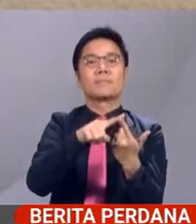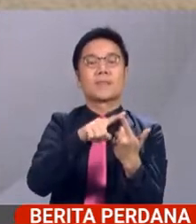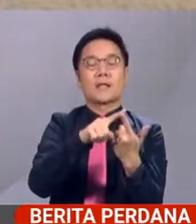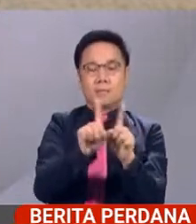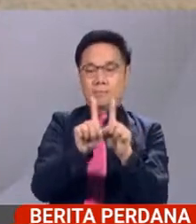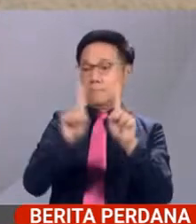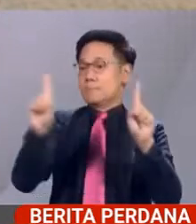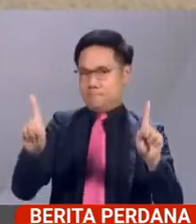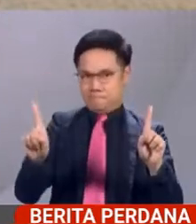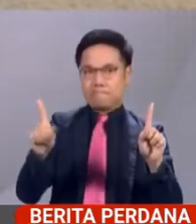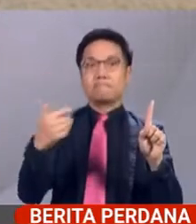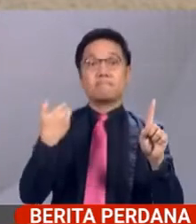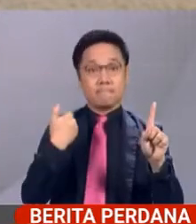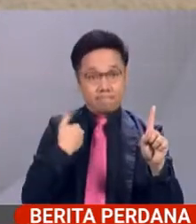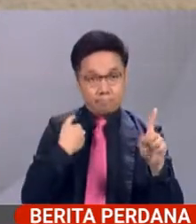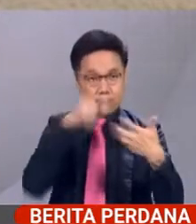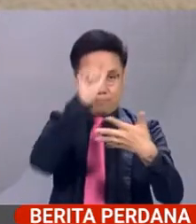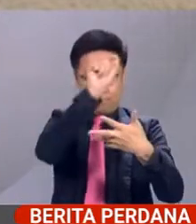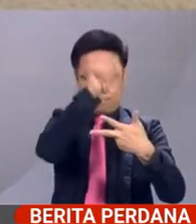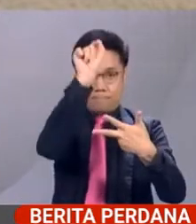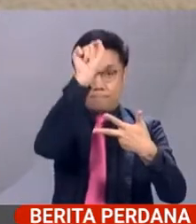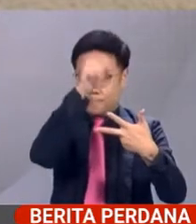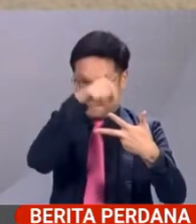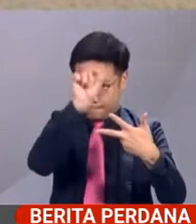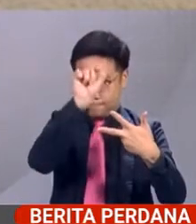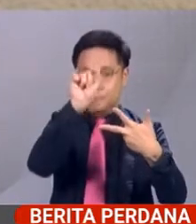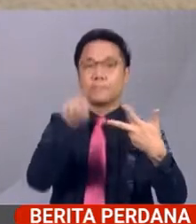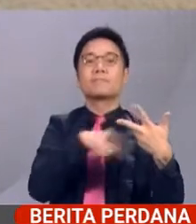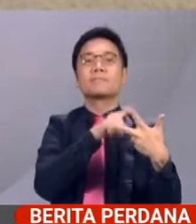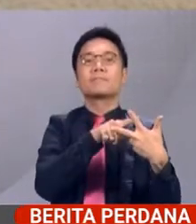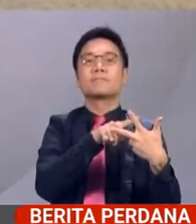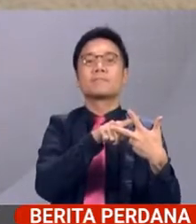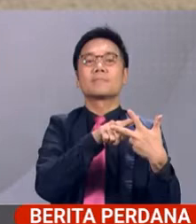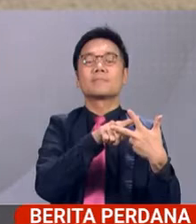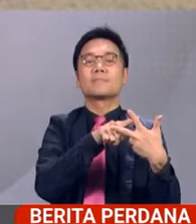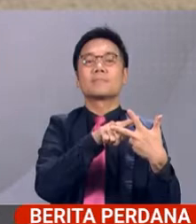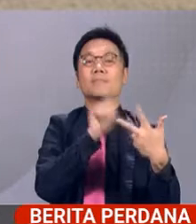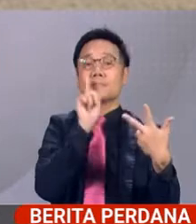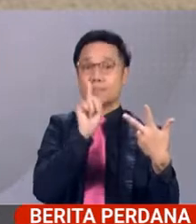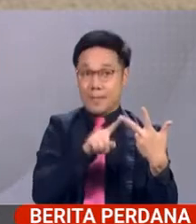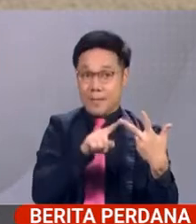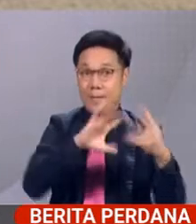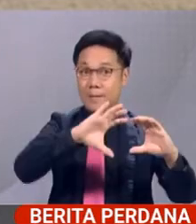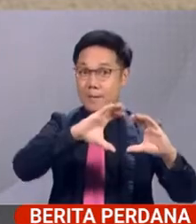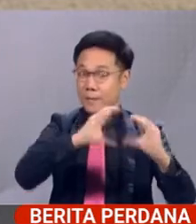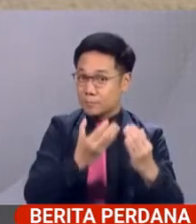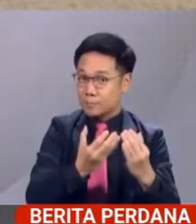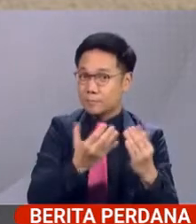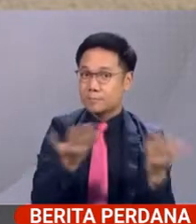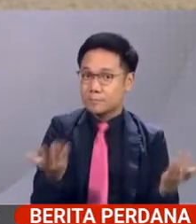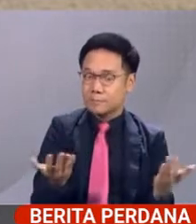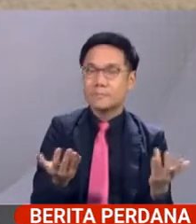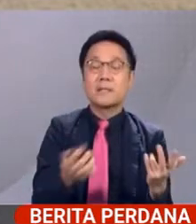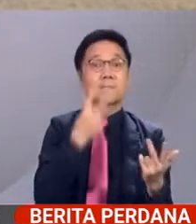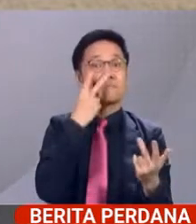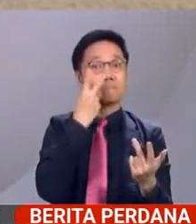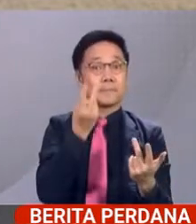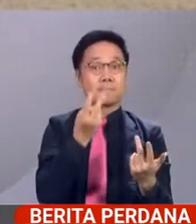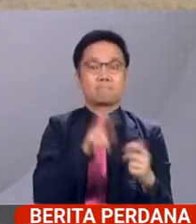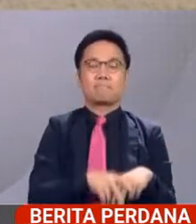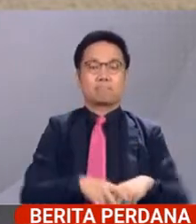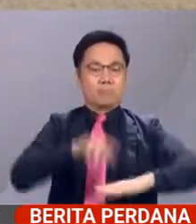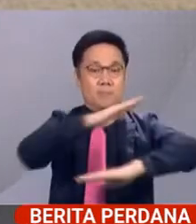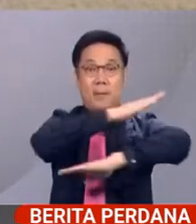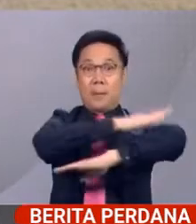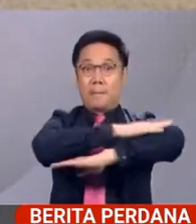penjarakan juga untuk mereka bergerak ke kelas masing-masing. Dalam kelas juga kita lihat aturan